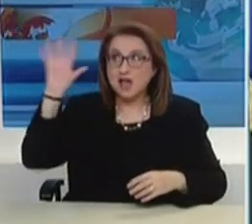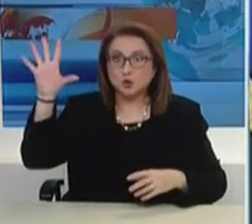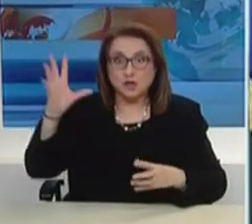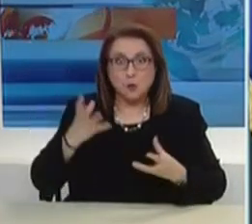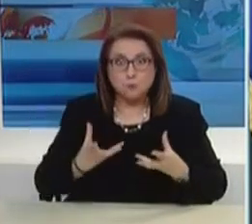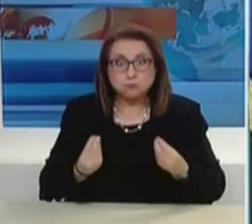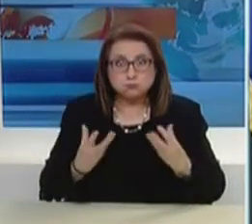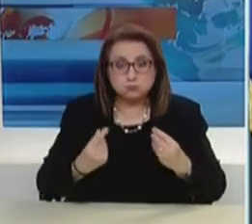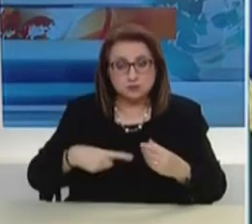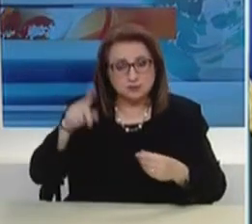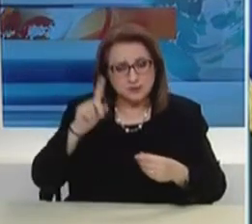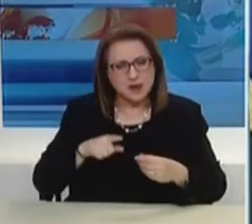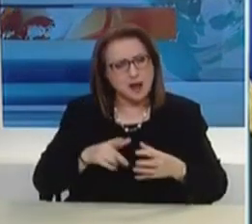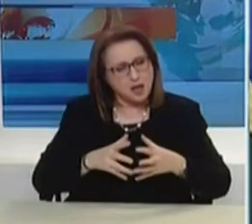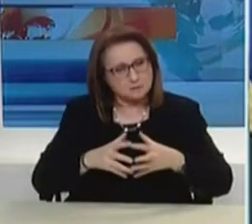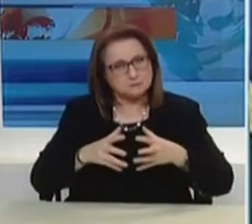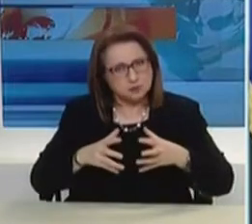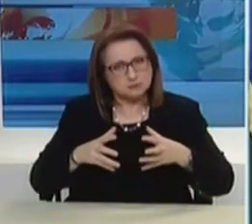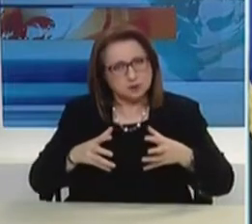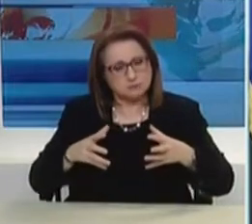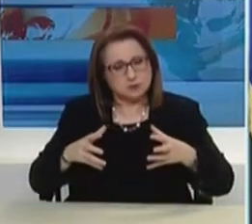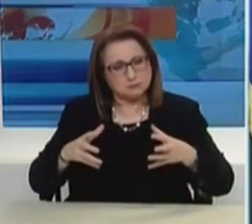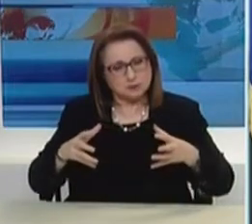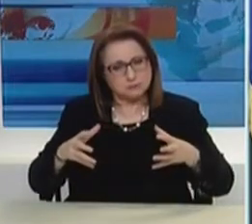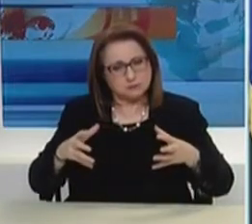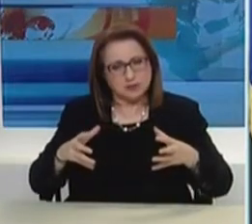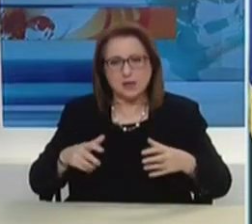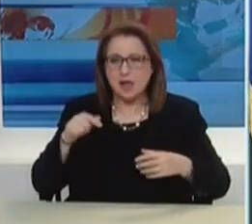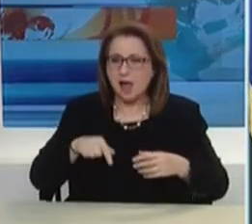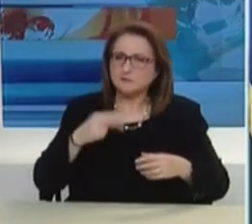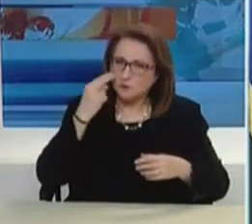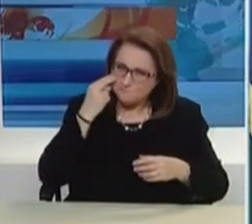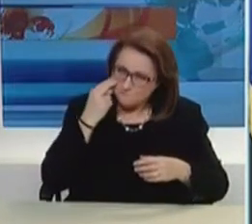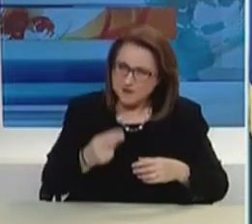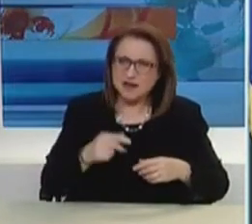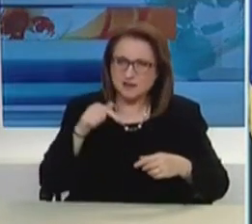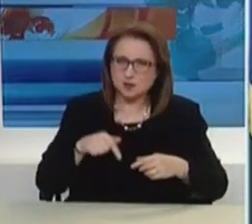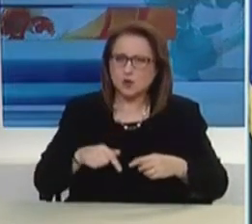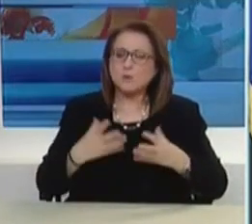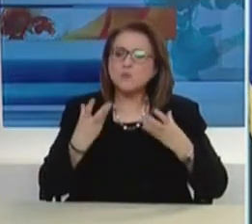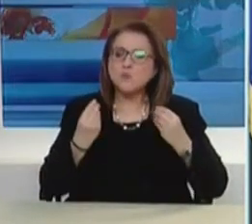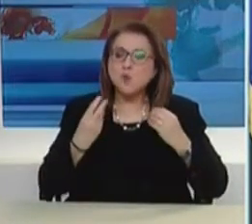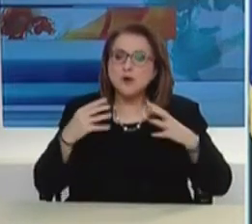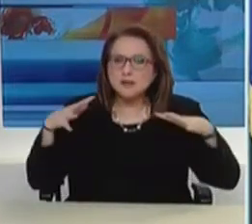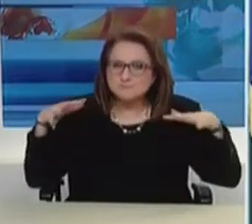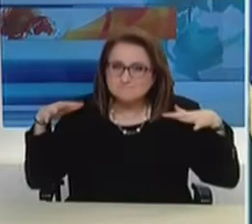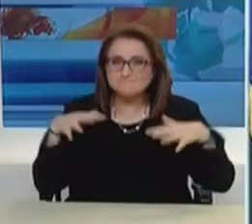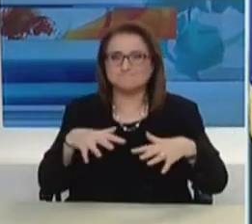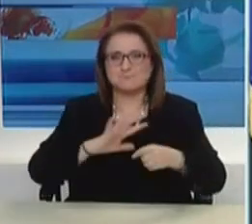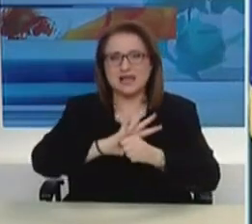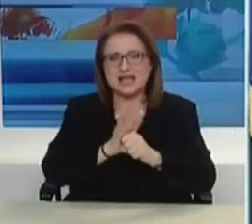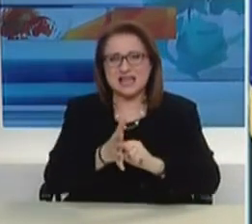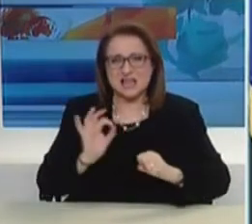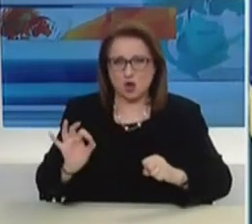αλλά αυτό και από μόνο του δείχνει την επιθετικότητα αυτού του ιού, όπως και τα υψηλά ποσοστά θανάτων σε αυτούς που νοσηλεύονται σε βαριά κατάσταση της ΜΕΘ.